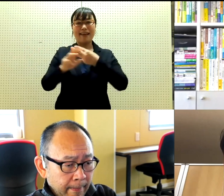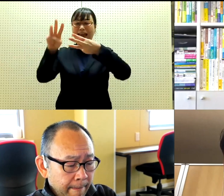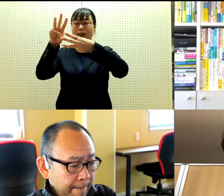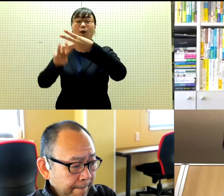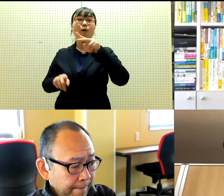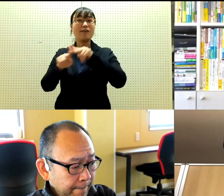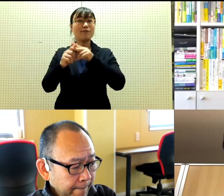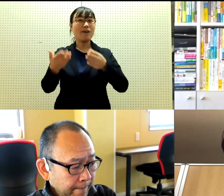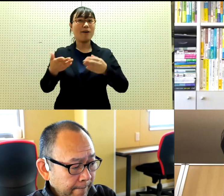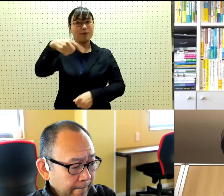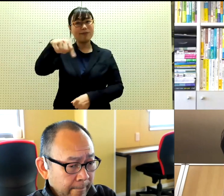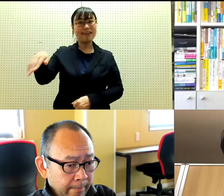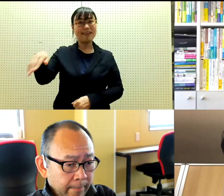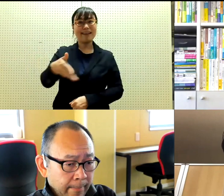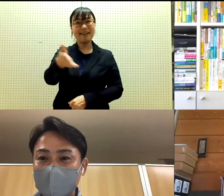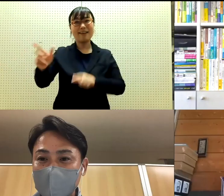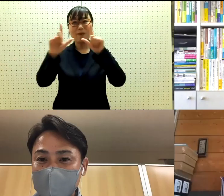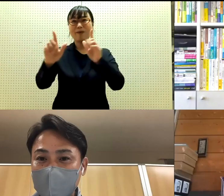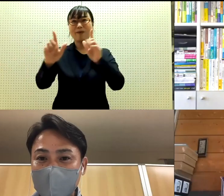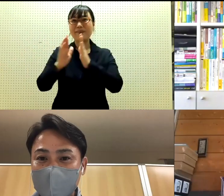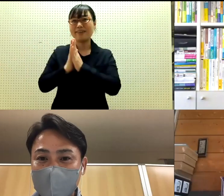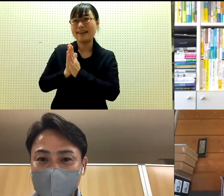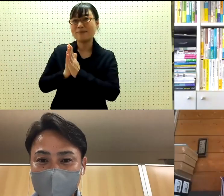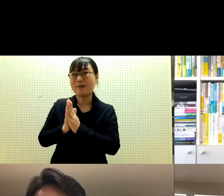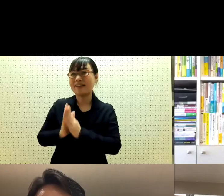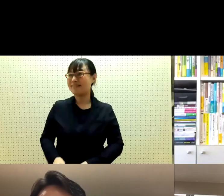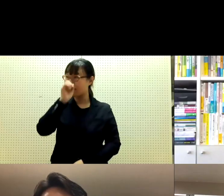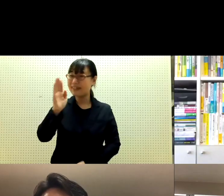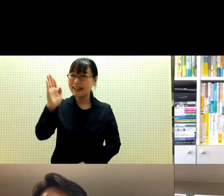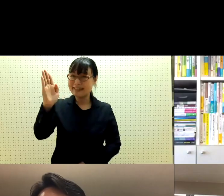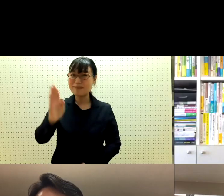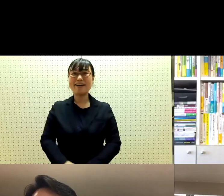います。用賀小学校の先生方、どうぞよろしくお願いいたします。